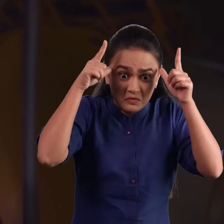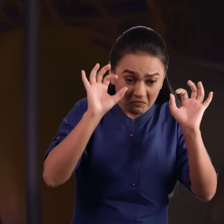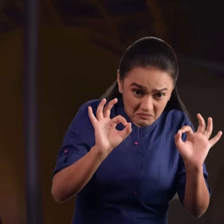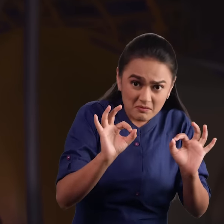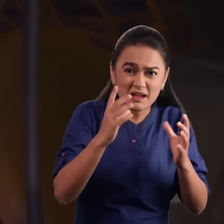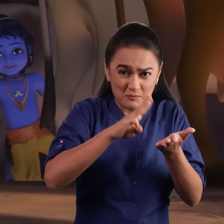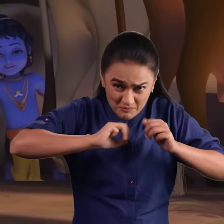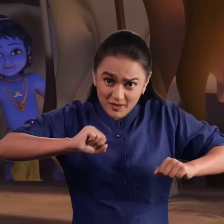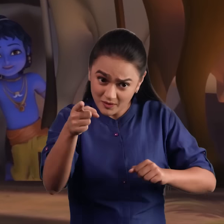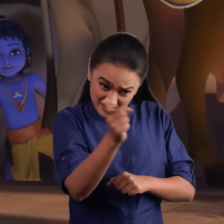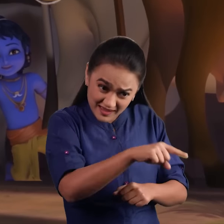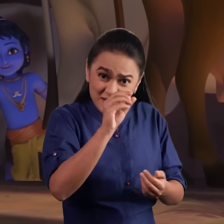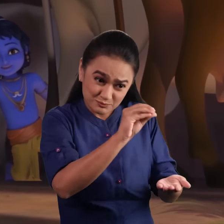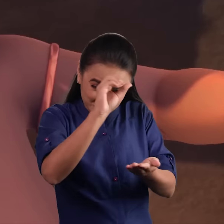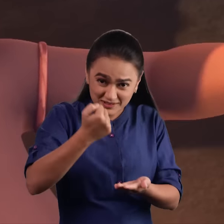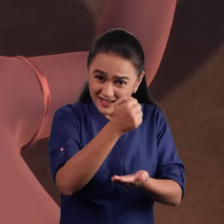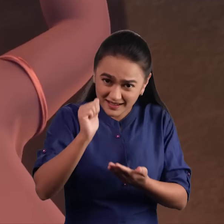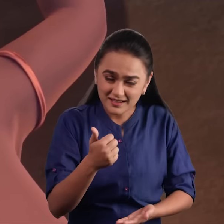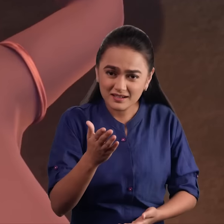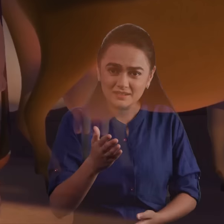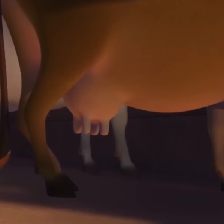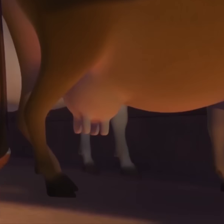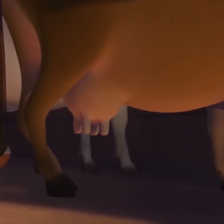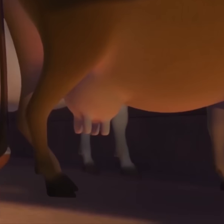तुम मधु की भी पूजा करोगे?